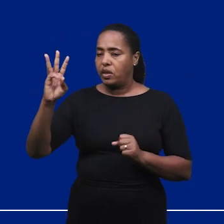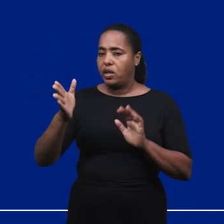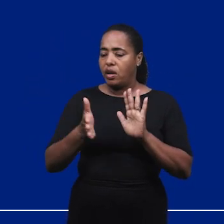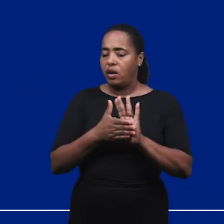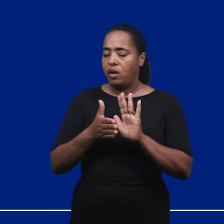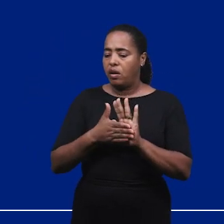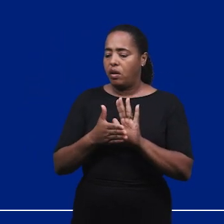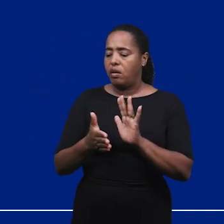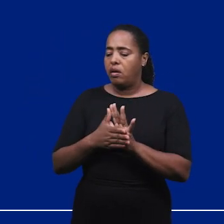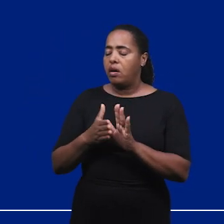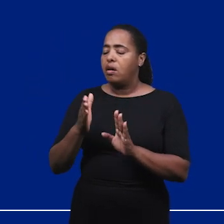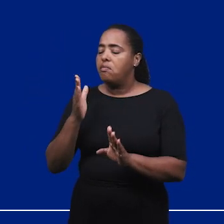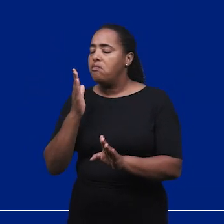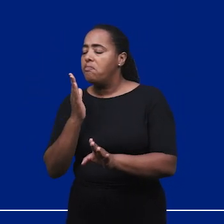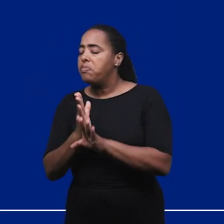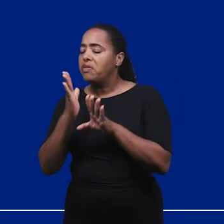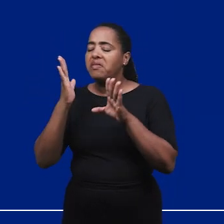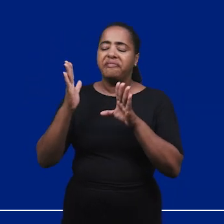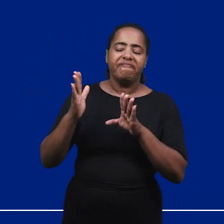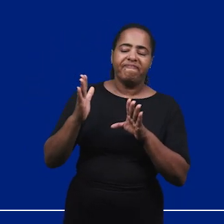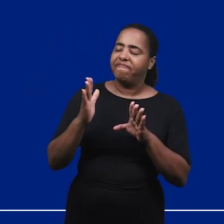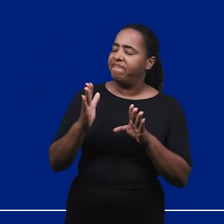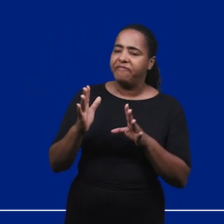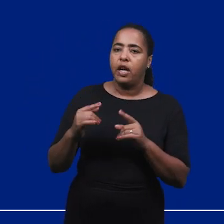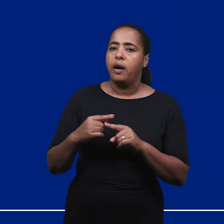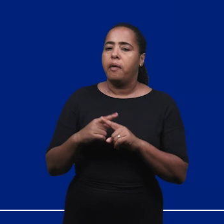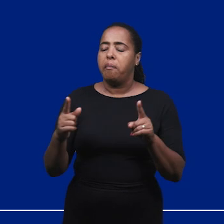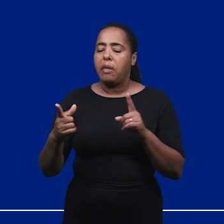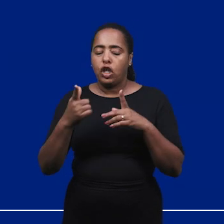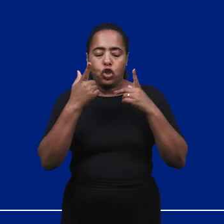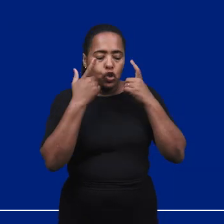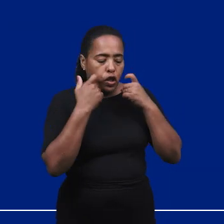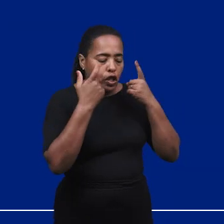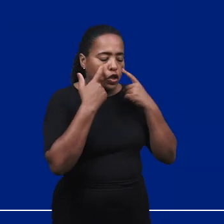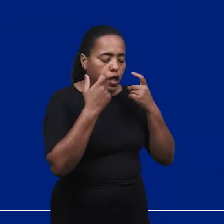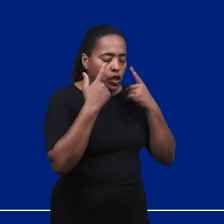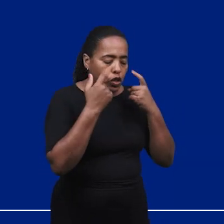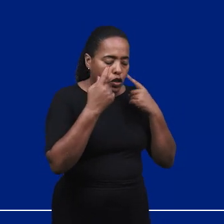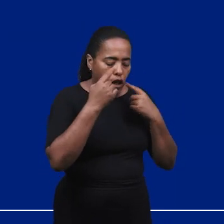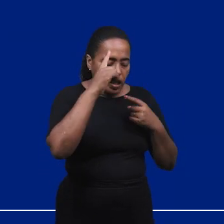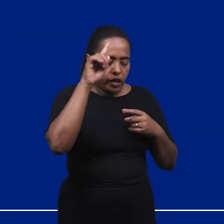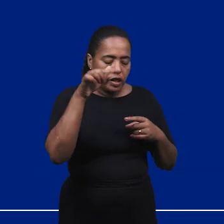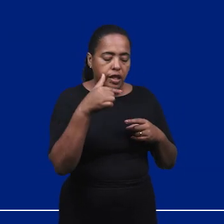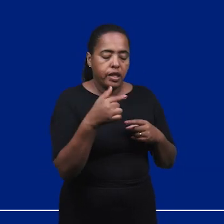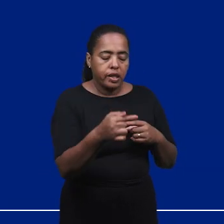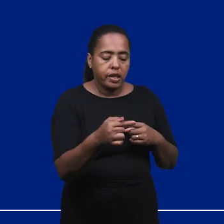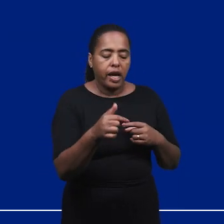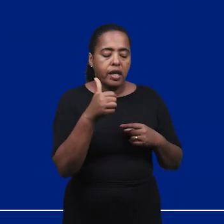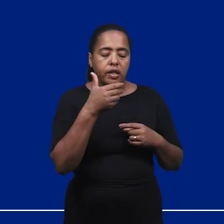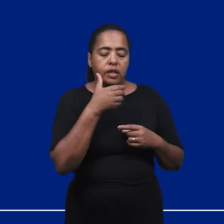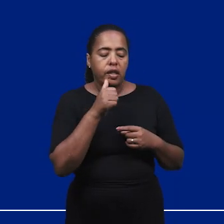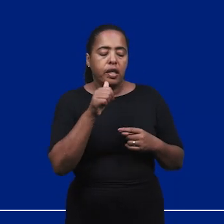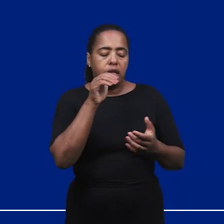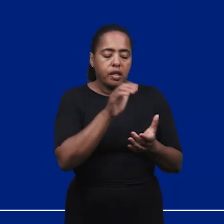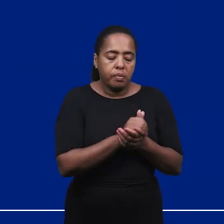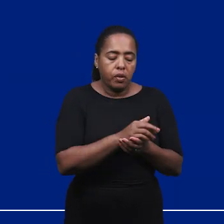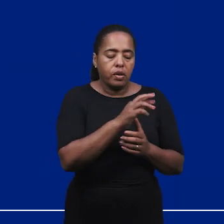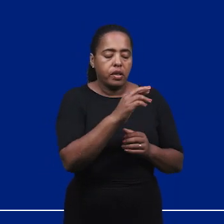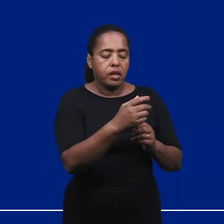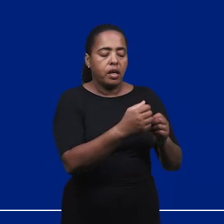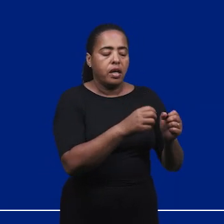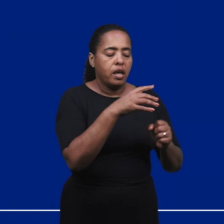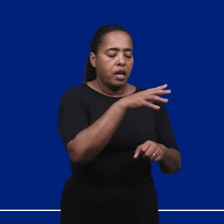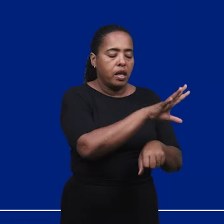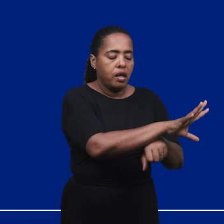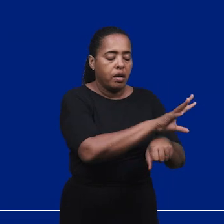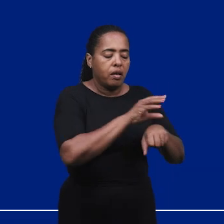n'avait pas été déchiffrée. Mais après que son épouse a pleuré 7 jours pendant les noces, son